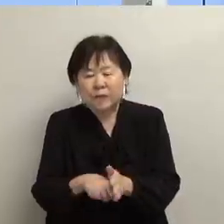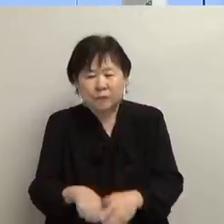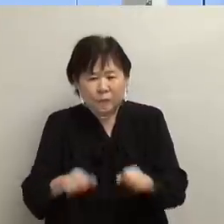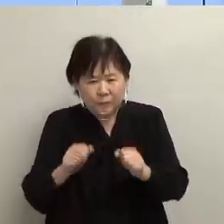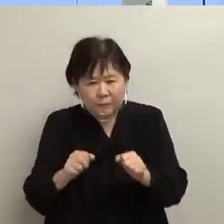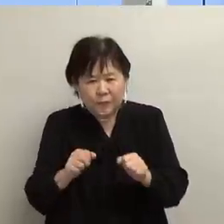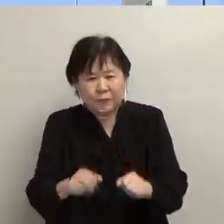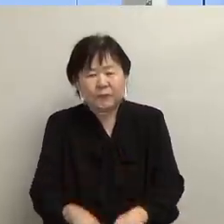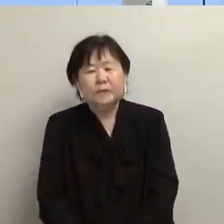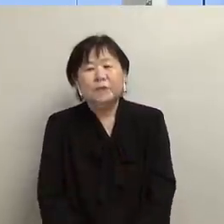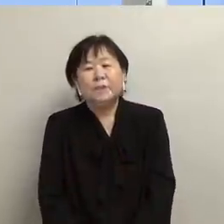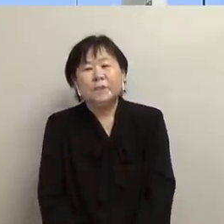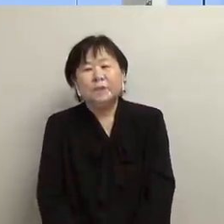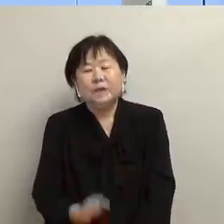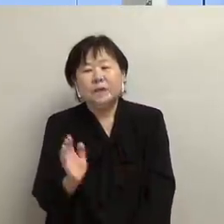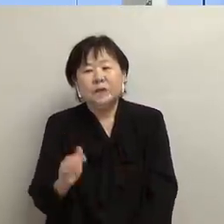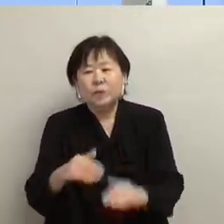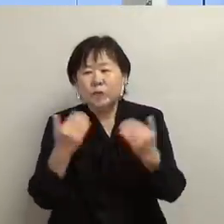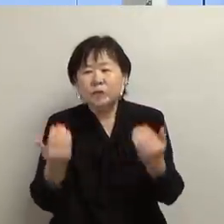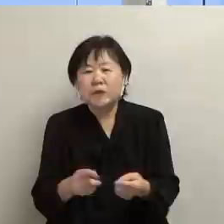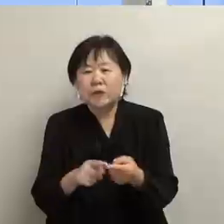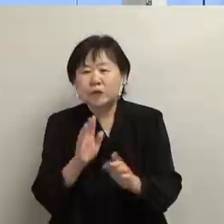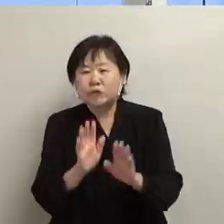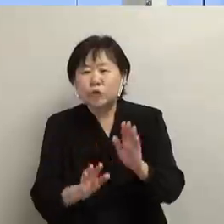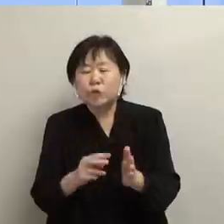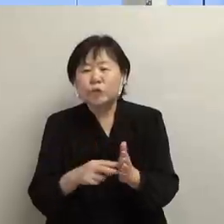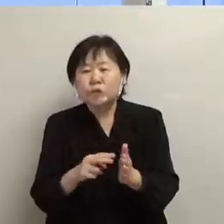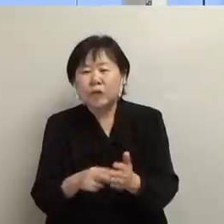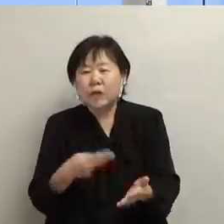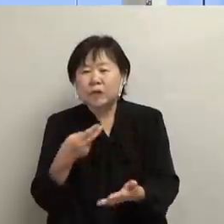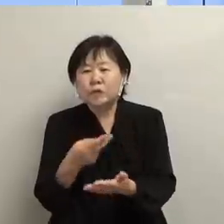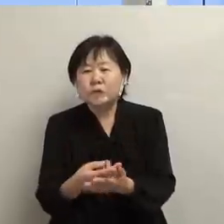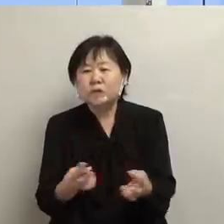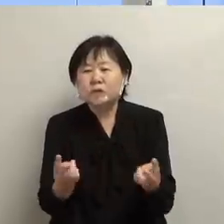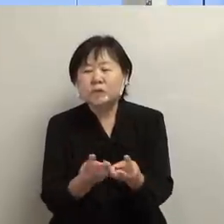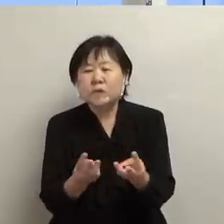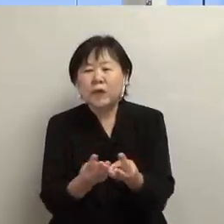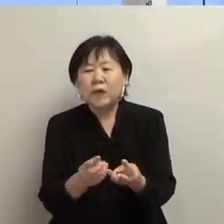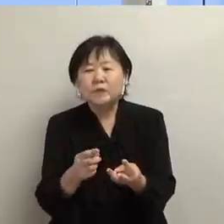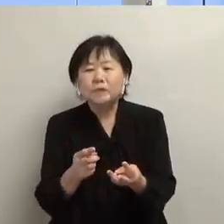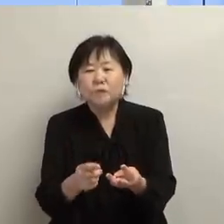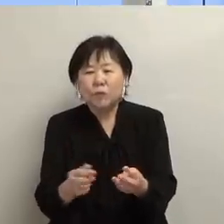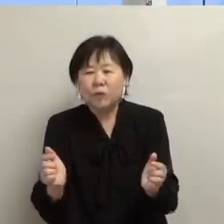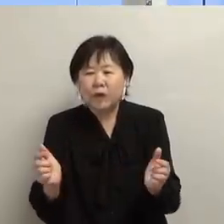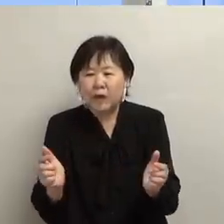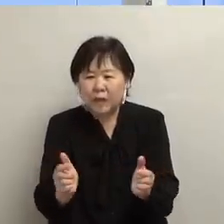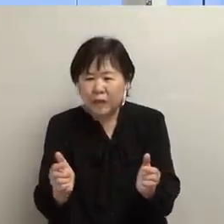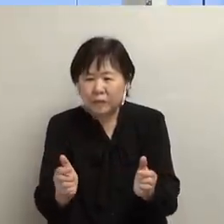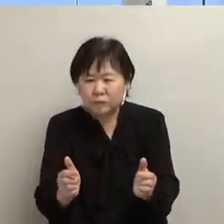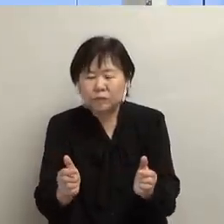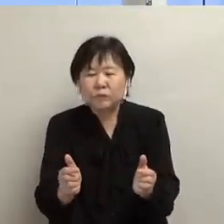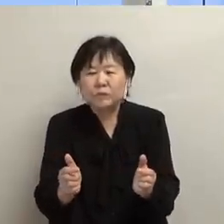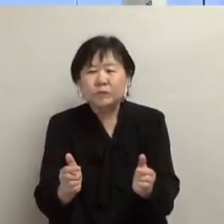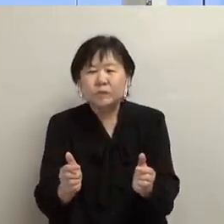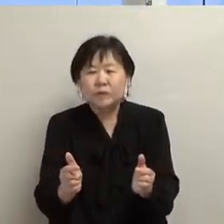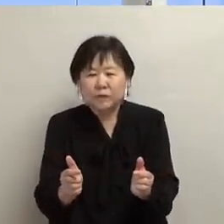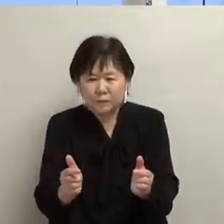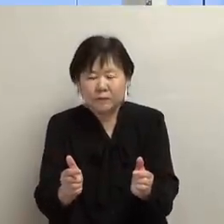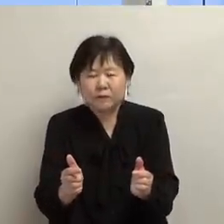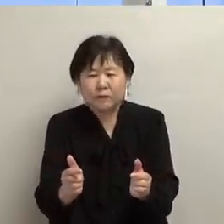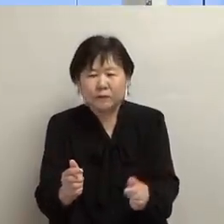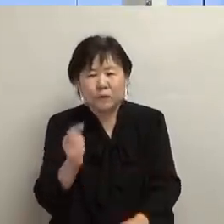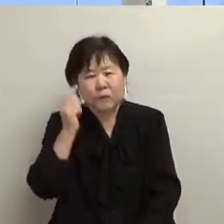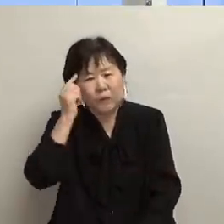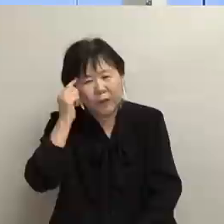よってはまあ入院する人の数を少し口を押さえるいろんな検討とか工夫もまあ